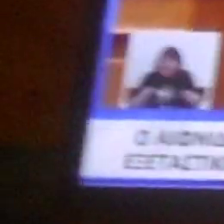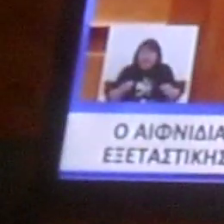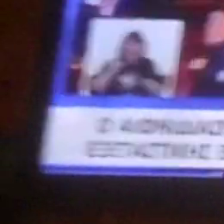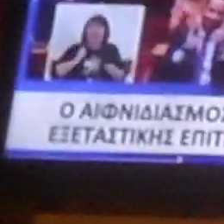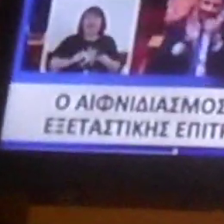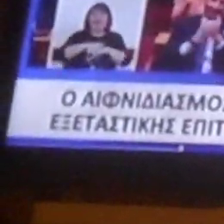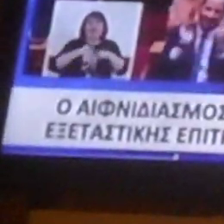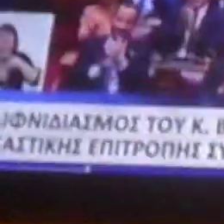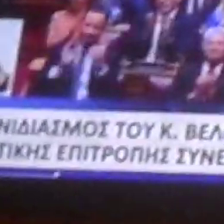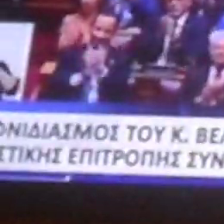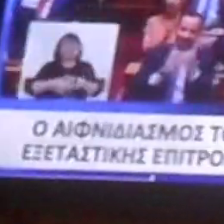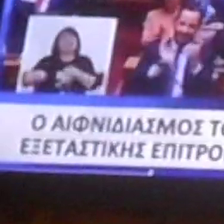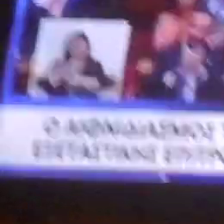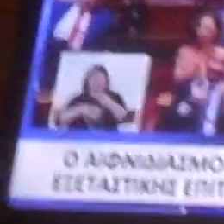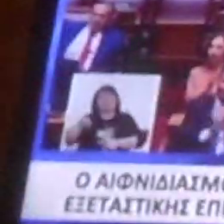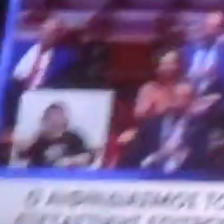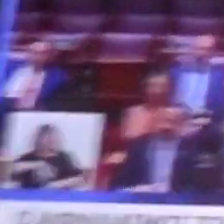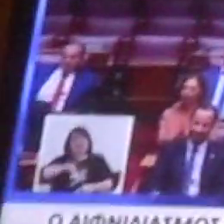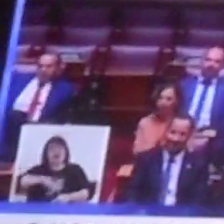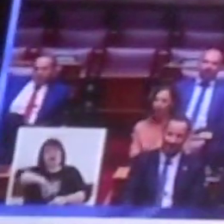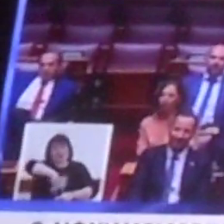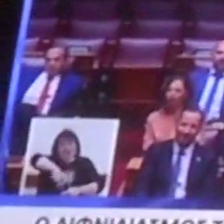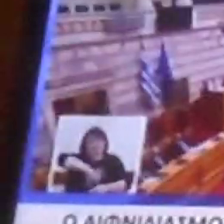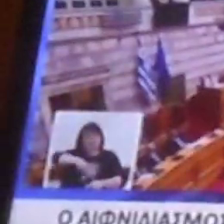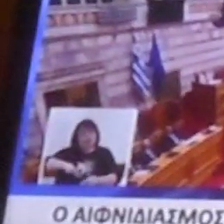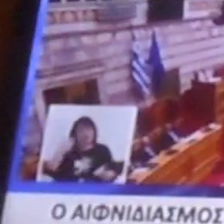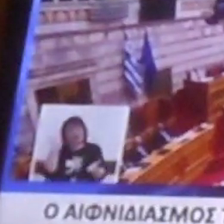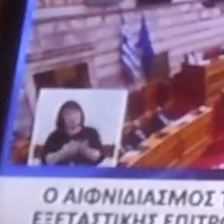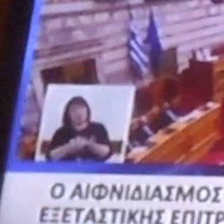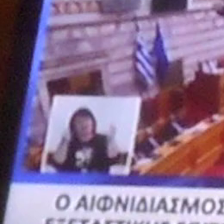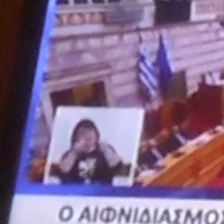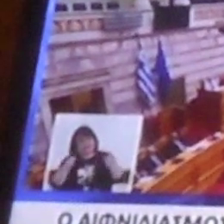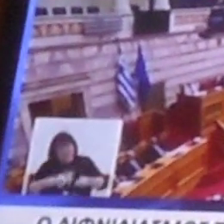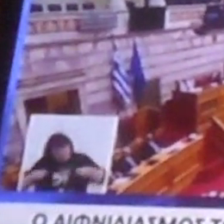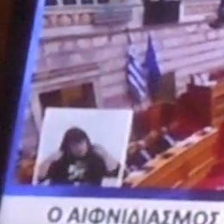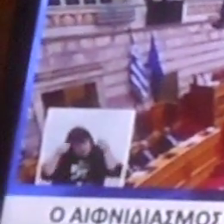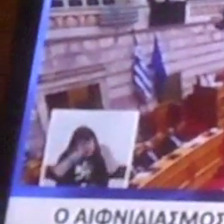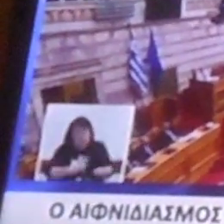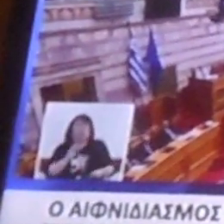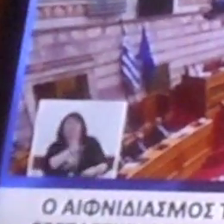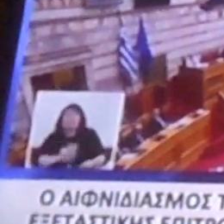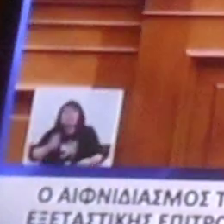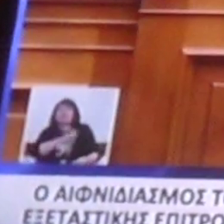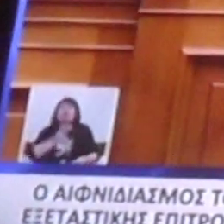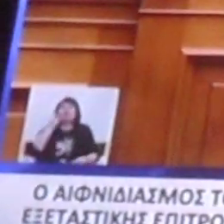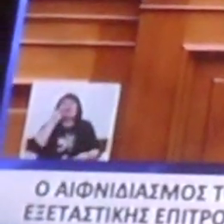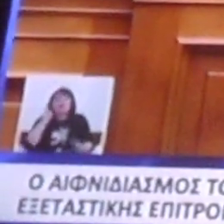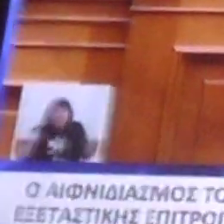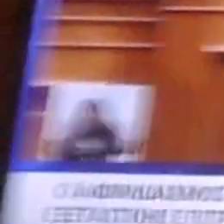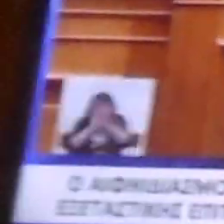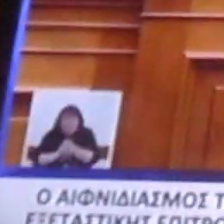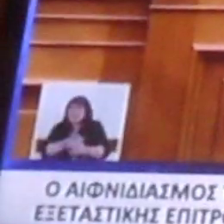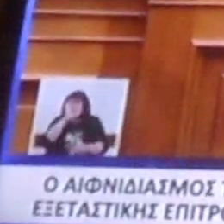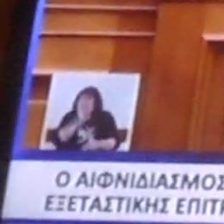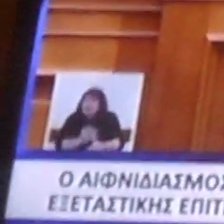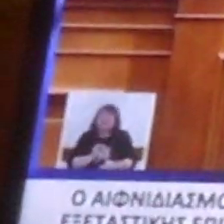πανελληνίως πήρε 700 σταυρούς και νομίζει πως αν κάνει εχθρό του τον Βελόπουλο θα δικαιώσει τον παππού του ενδεχομένως